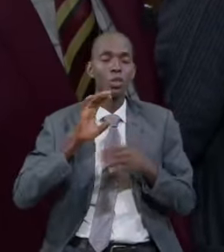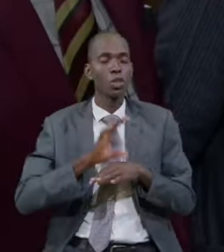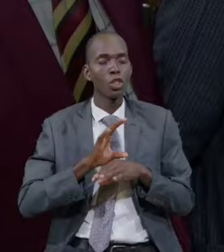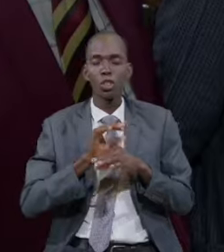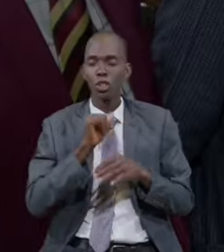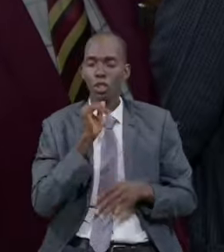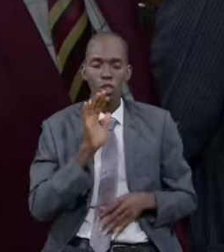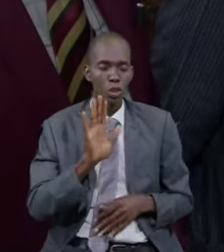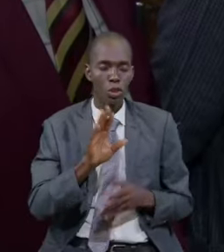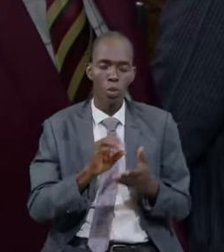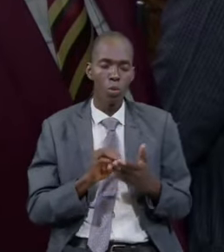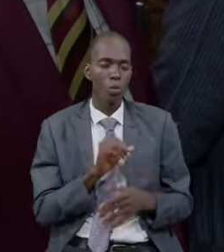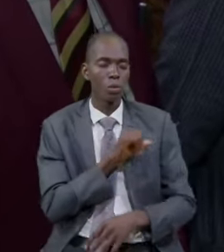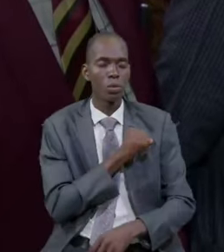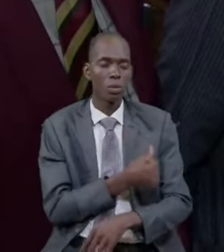Pas ton autorité.